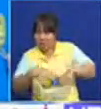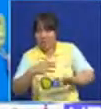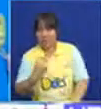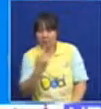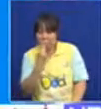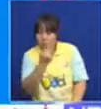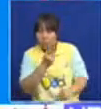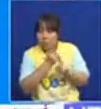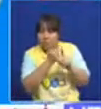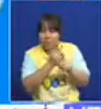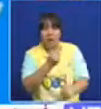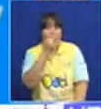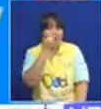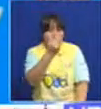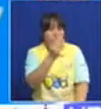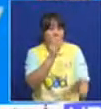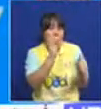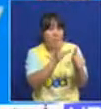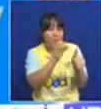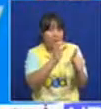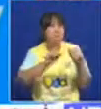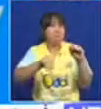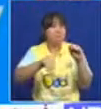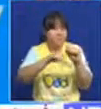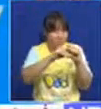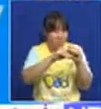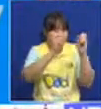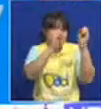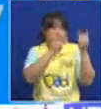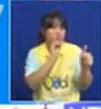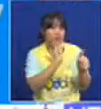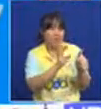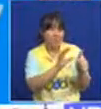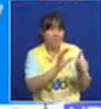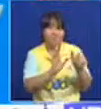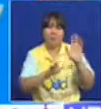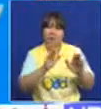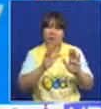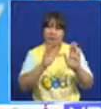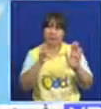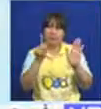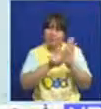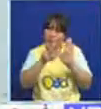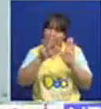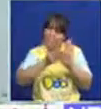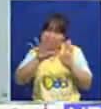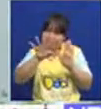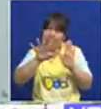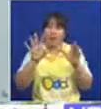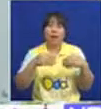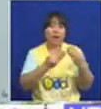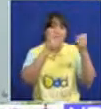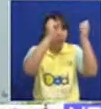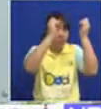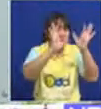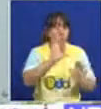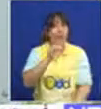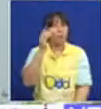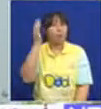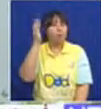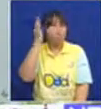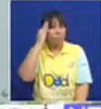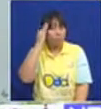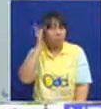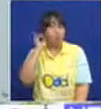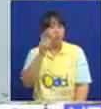ชั้นเรียนและให้คำชี้แนะเพิ่มเติมให้กับครูผู้สอนประมาณ 3-4 ครั้งเพื่อให้ครูผู้สอนได้ทราบว่าควร